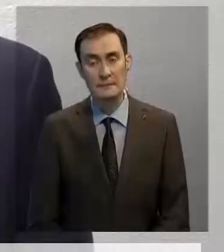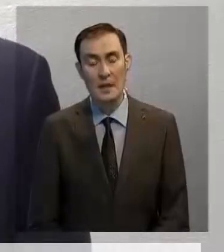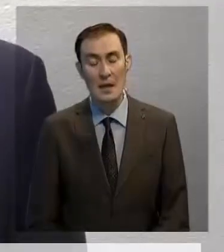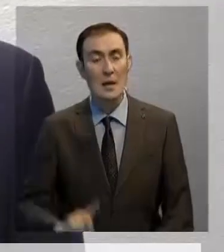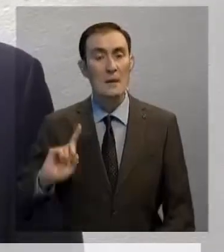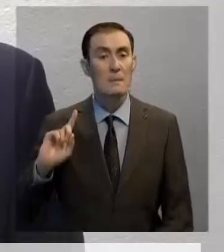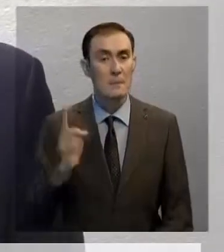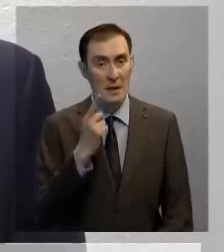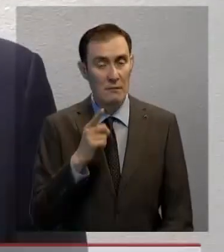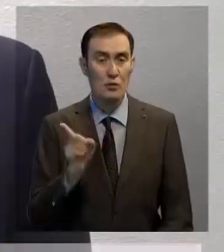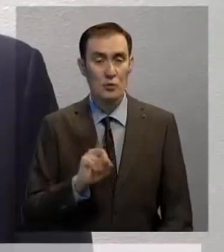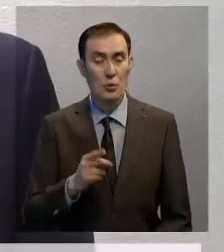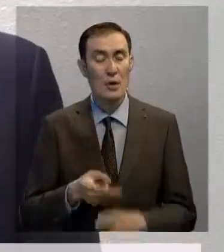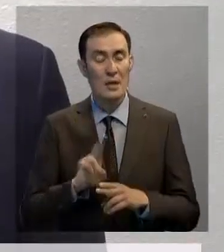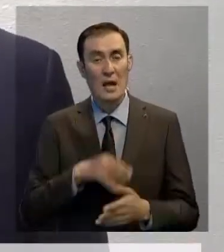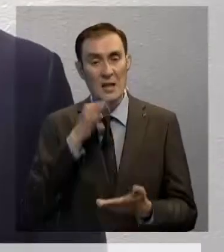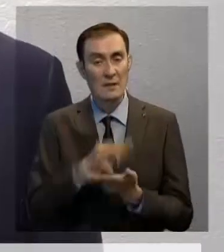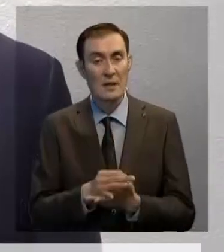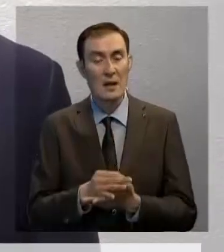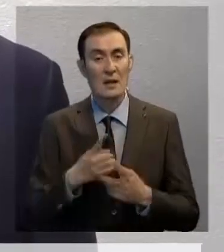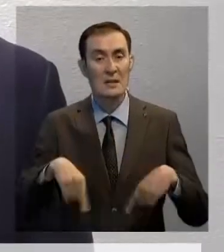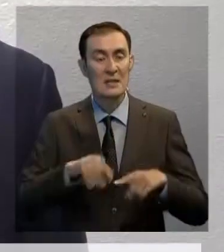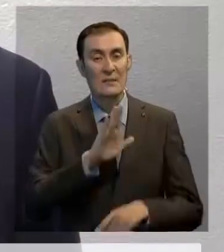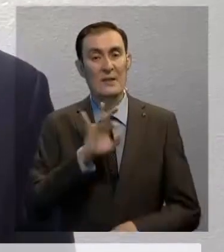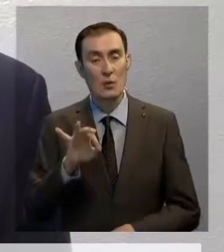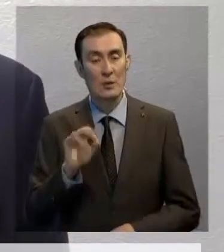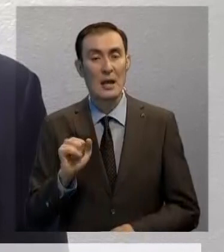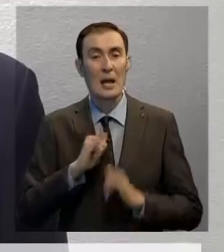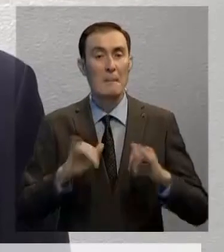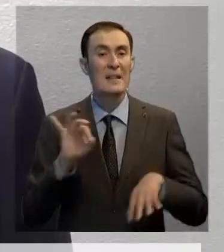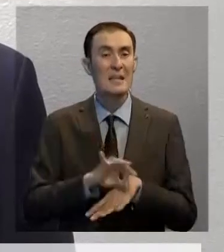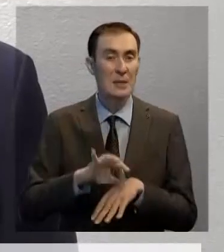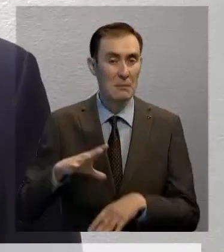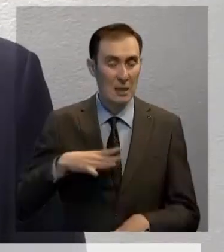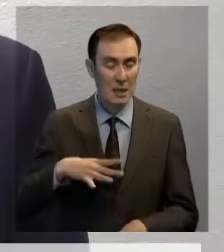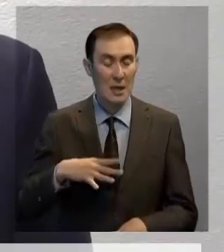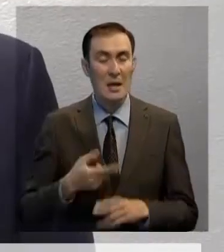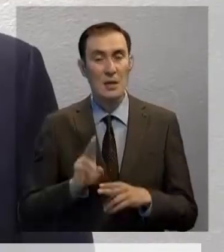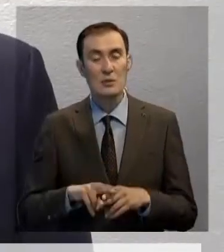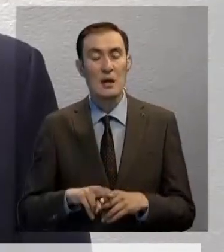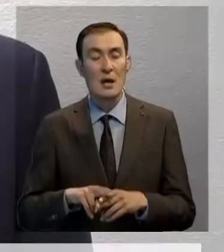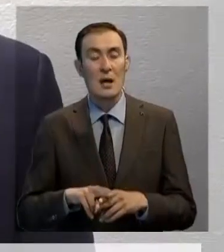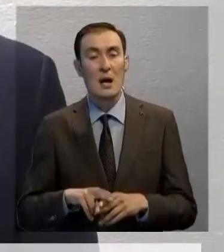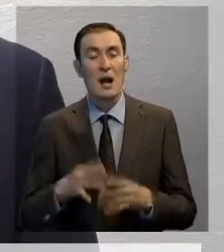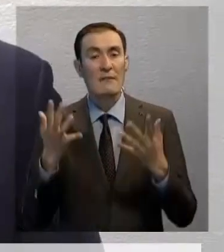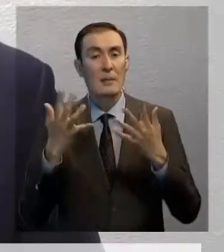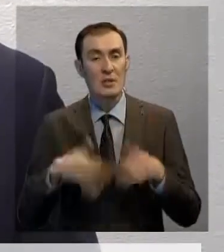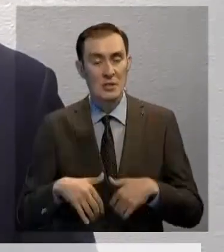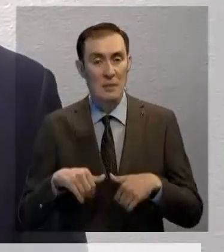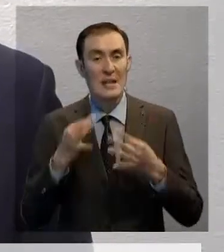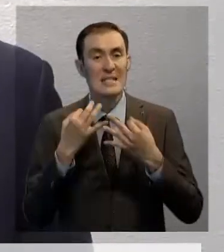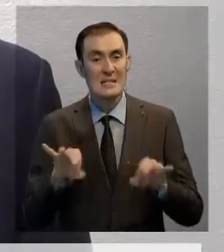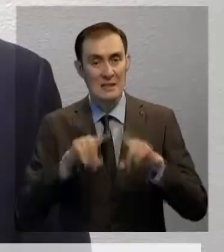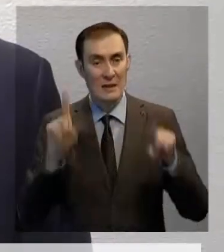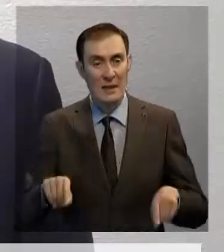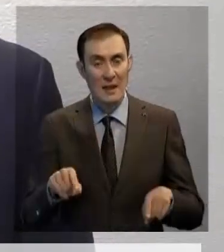Первое – это ответ ВТО на пандемию. Речь идет о автоматическом лицензировании лекарственных средств,